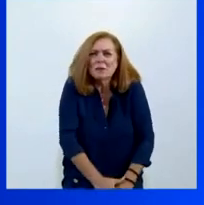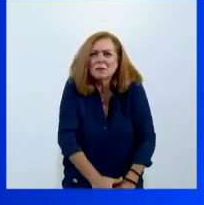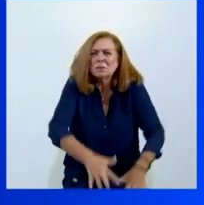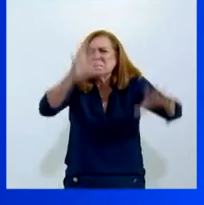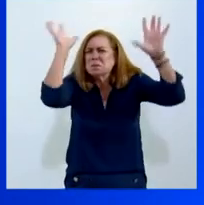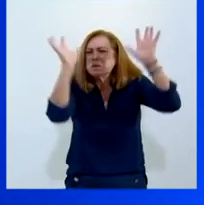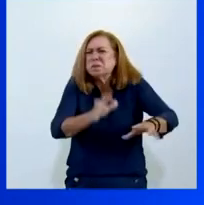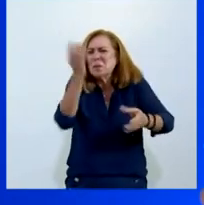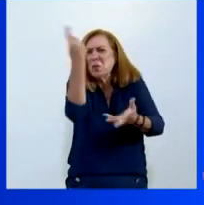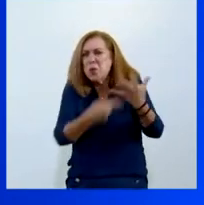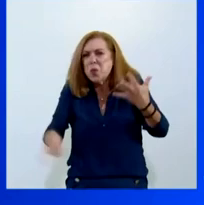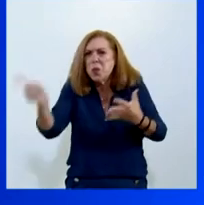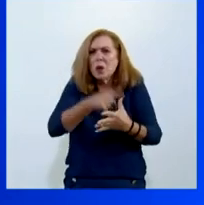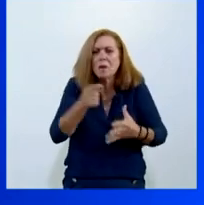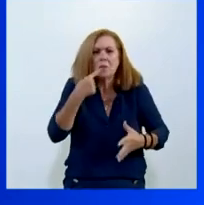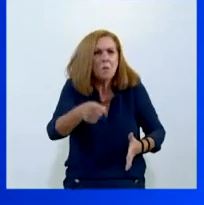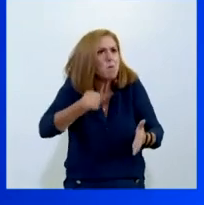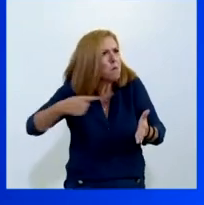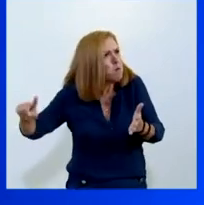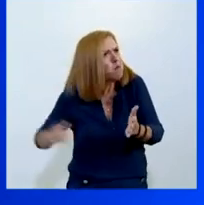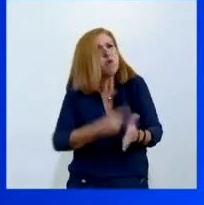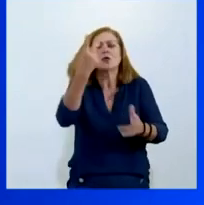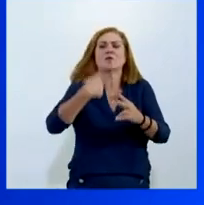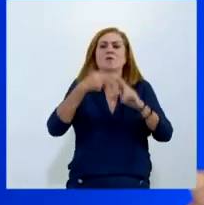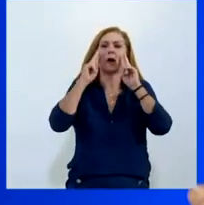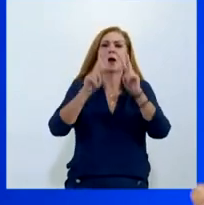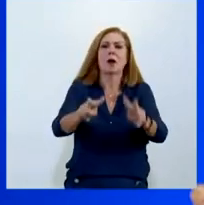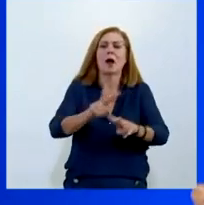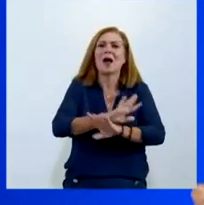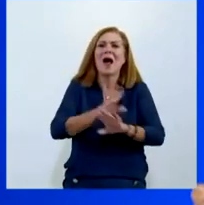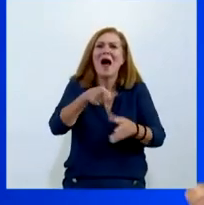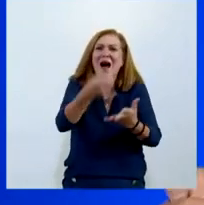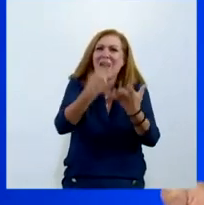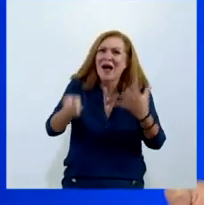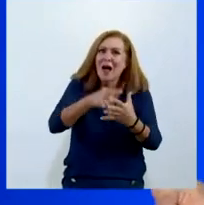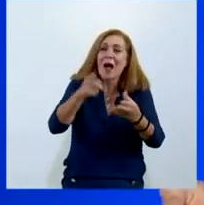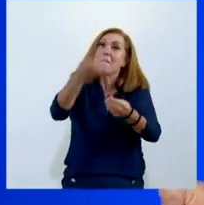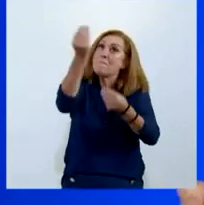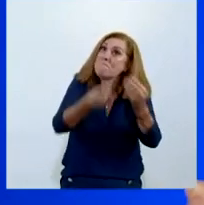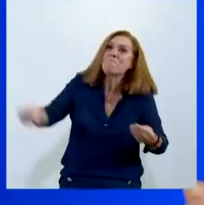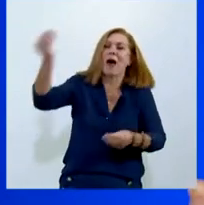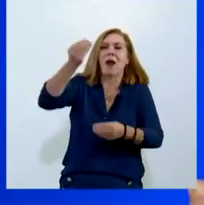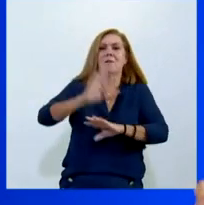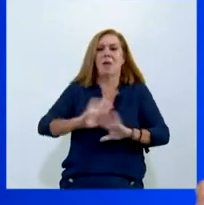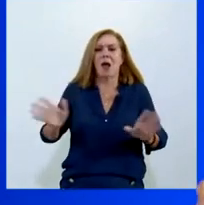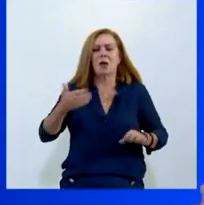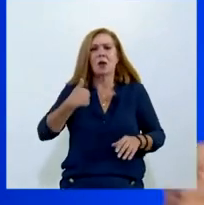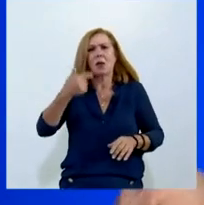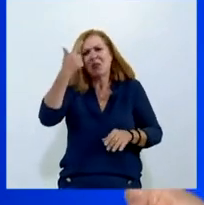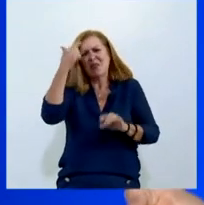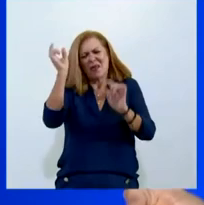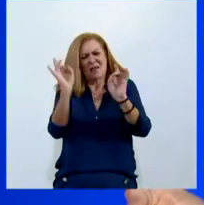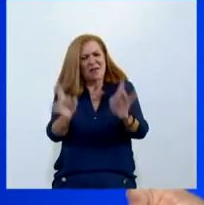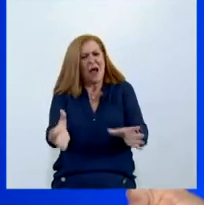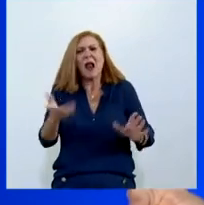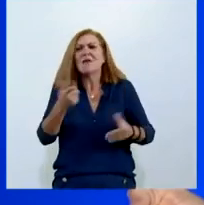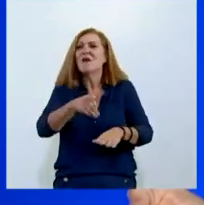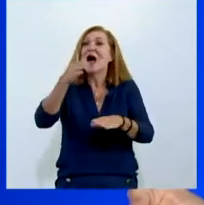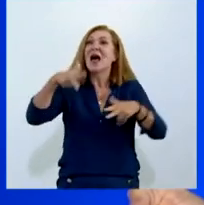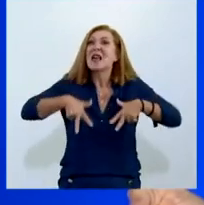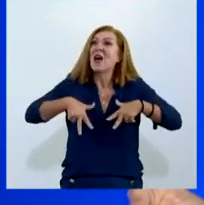το έχουν ξαναδεί ποτέ. Ήταν ένα πέραν του ακραίου καιρικό φαινόμενο. Δεν καταλαβαίνω πώς φταίει το επιτελικό κράτος γι' αυτό.